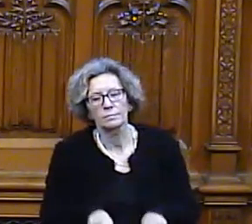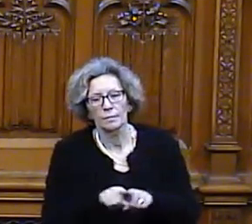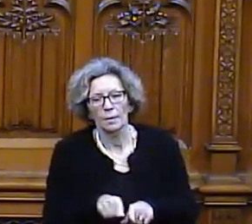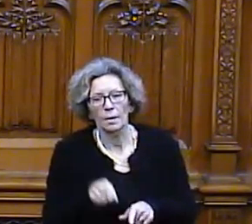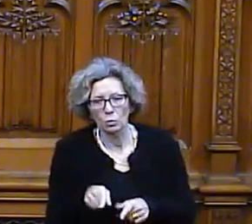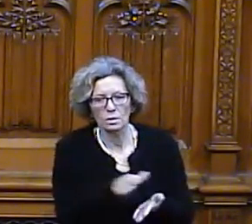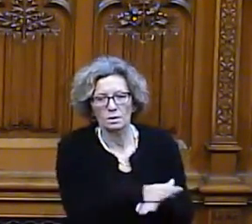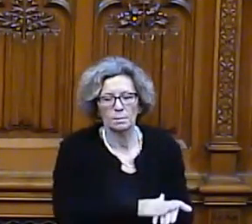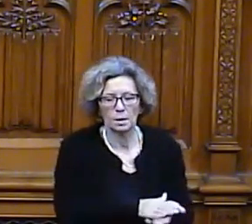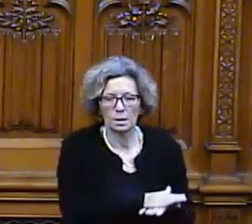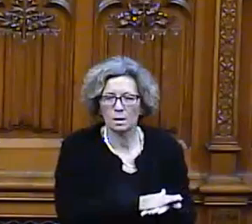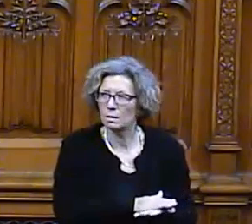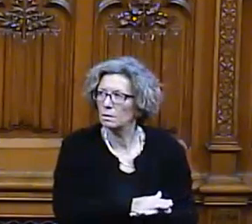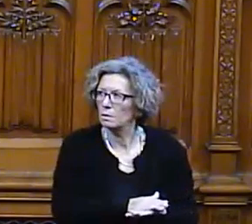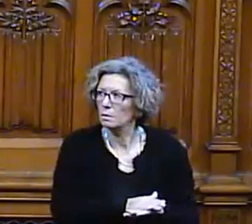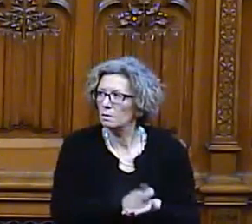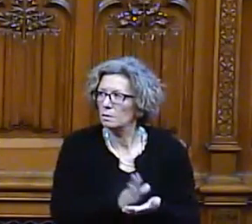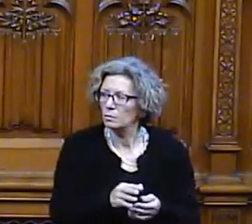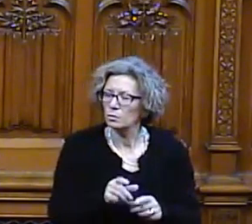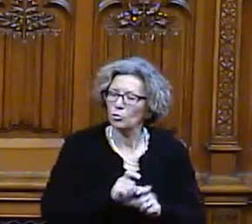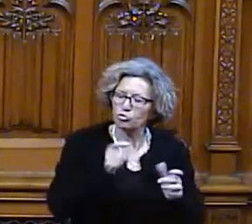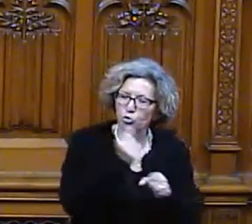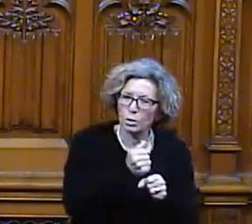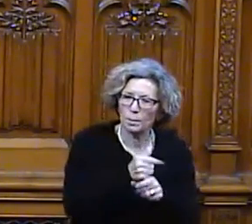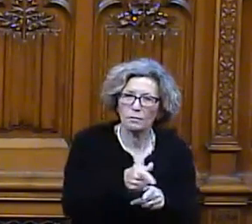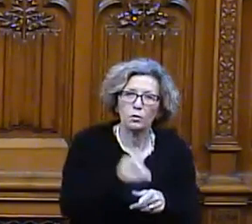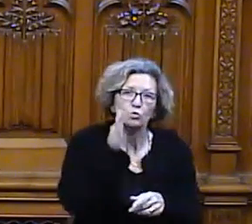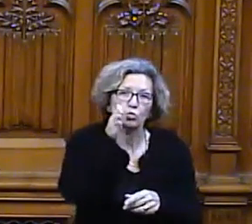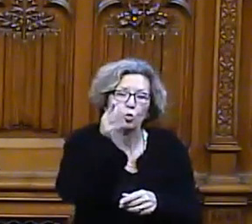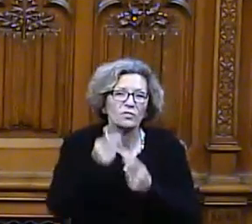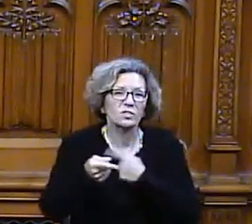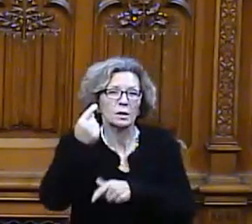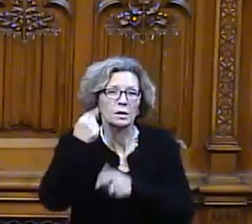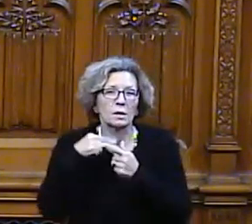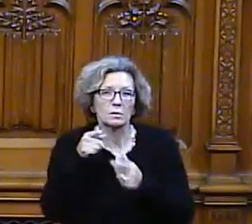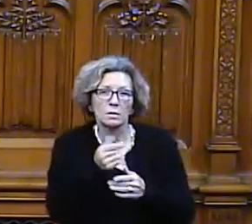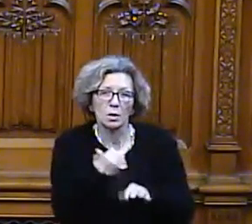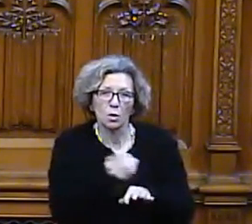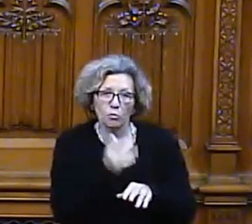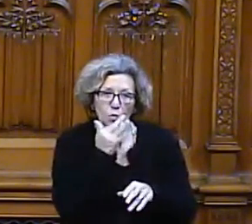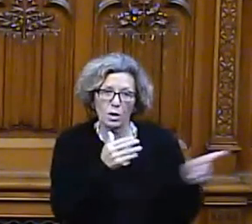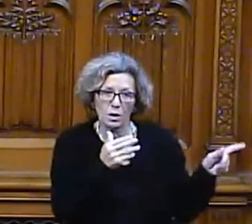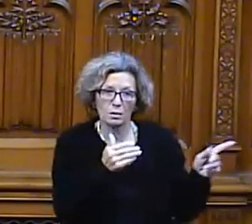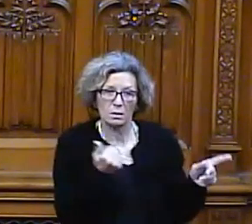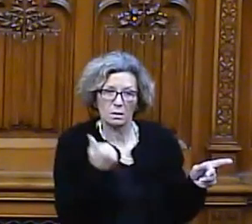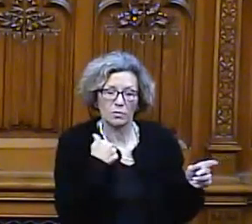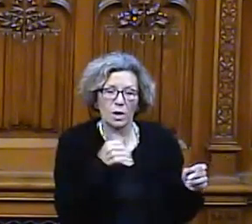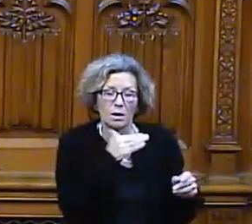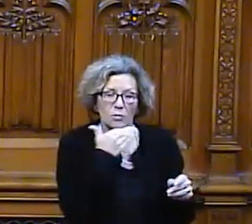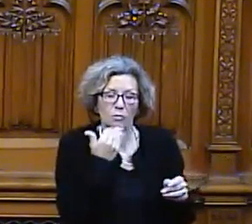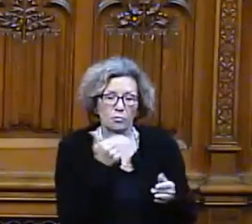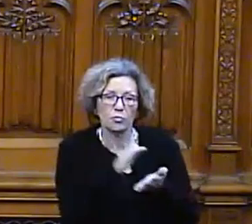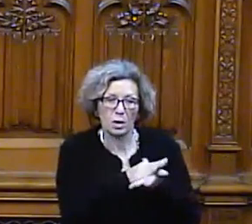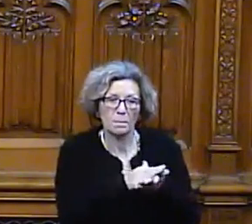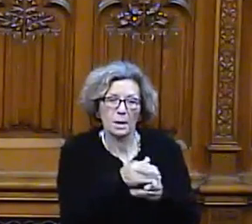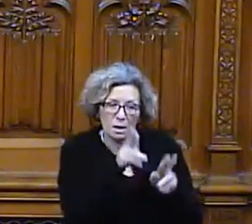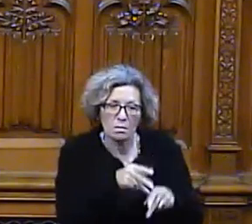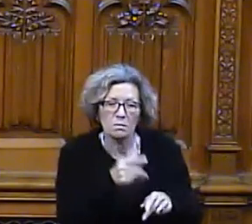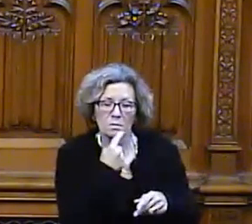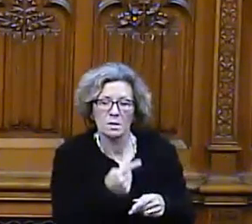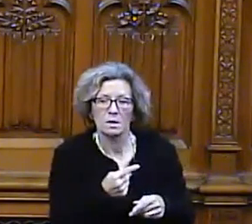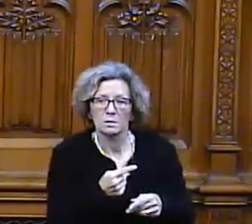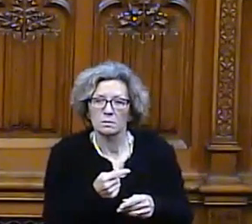Bereich. Schulden machen auf Kosten zukünftiger Generationen. Mein Vorredner hat es durchaus in vielen Bereichen richtig